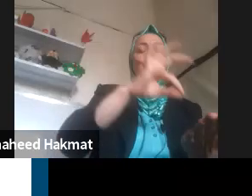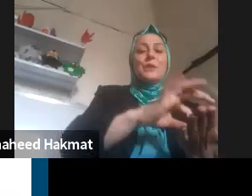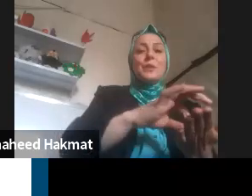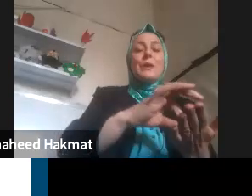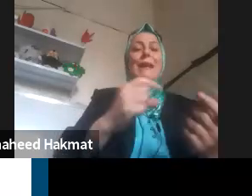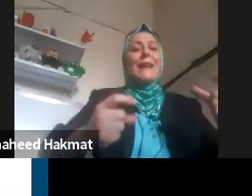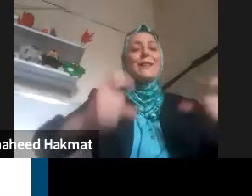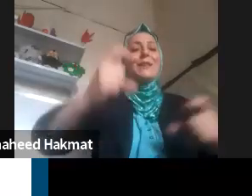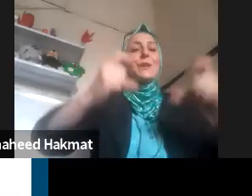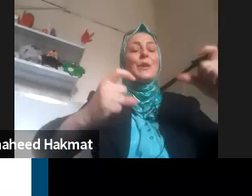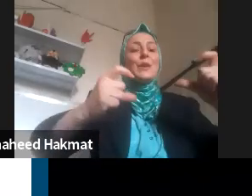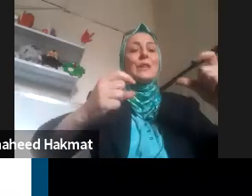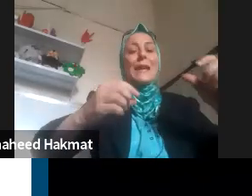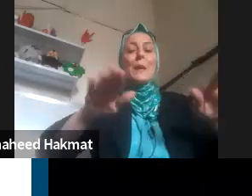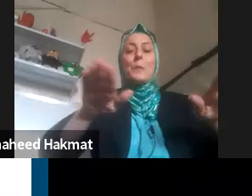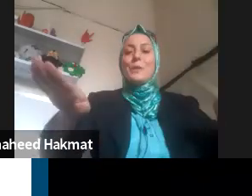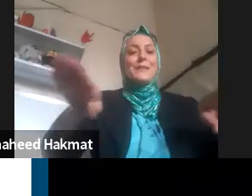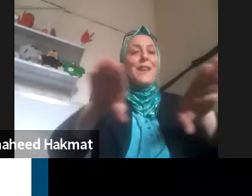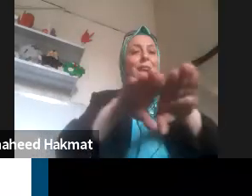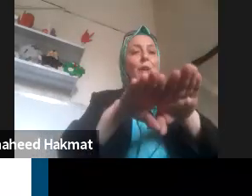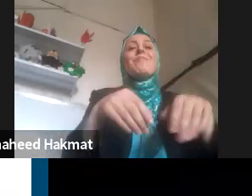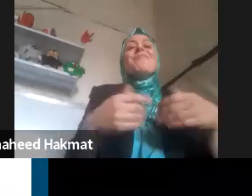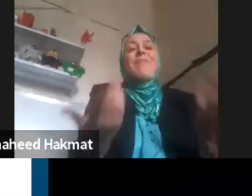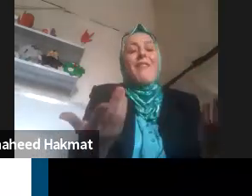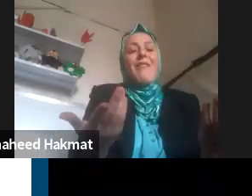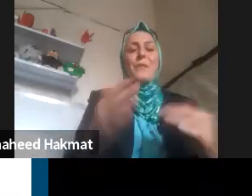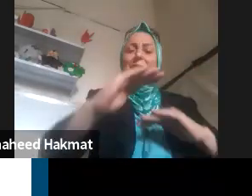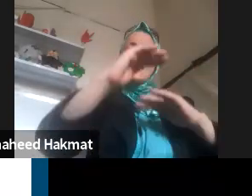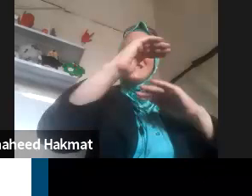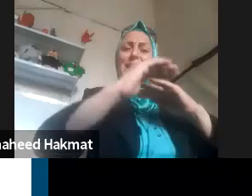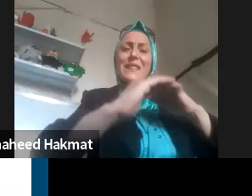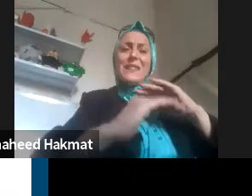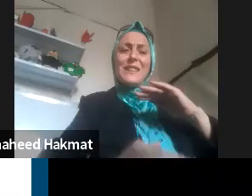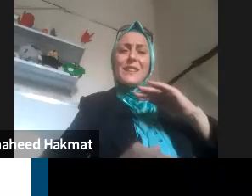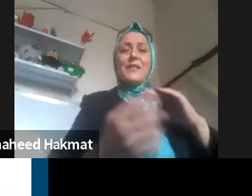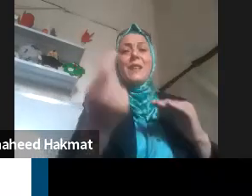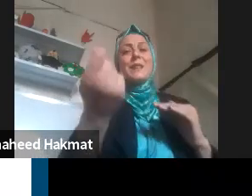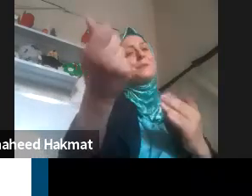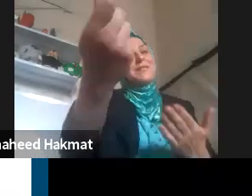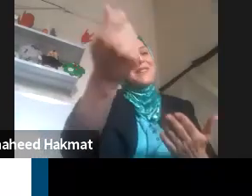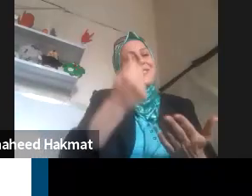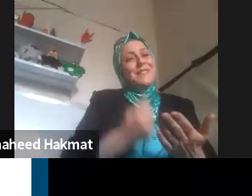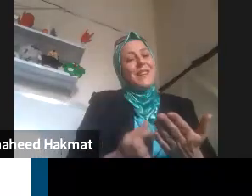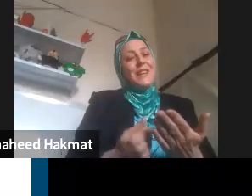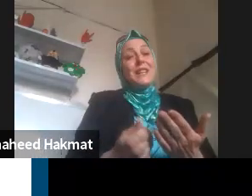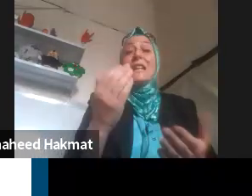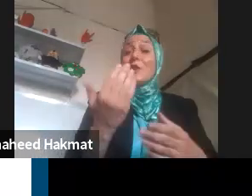بشكل يكون متساوي. عنا انخفاض بنسبة الدخل بسبب الأزمة الاقتصادية، وهذا شيء عم بيأثر بتأمين